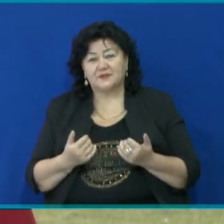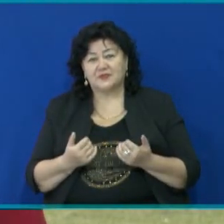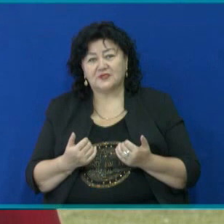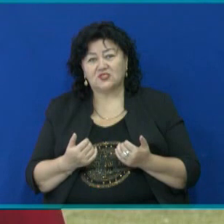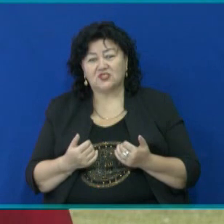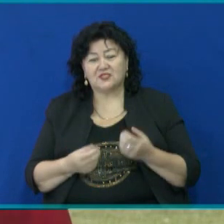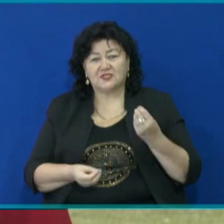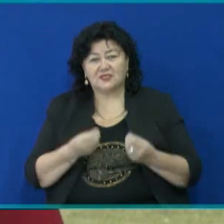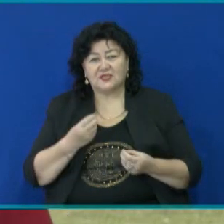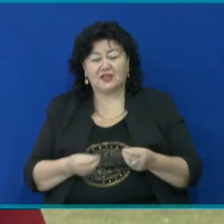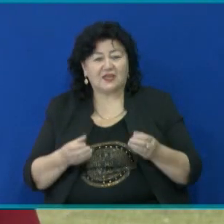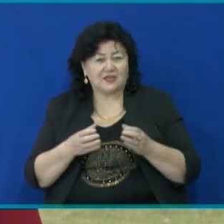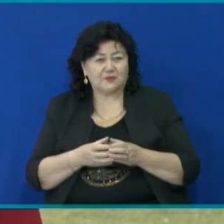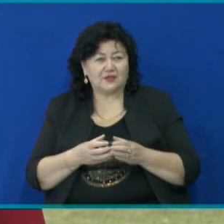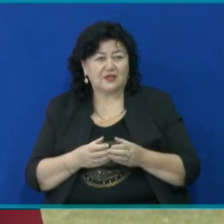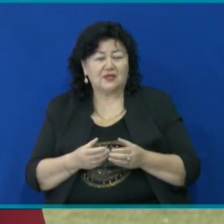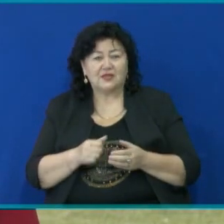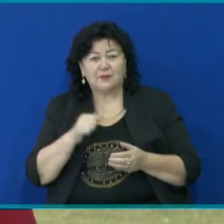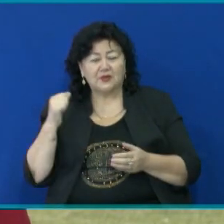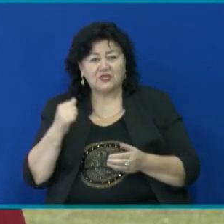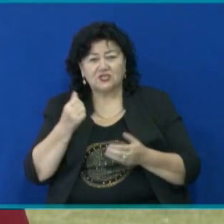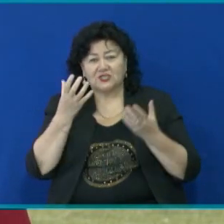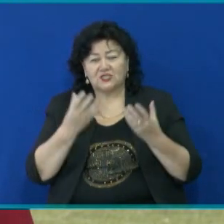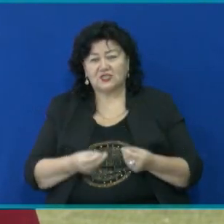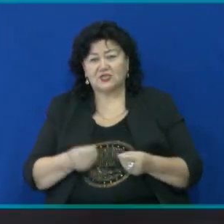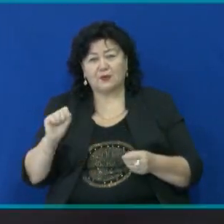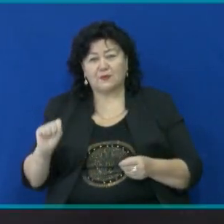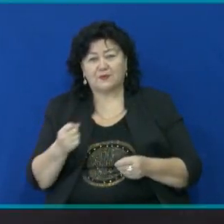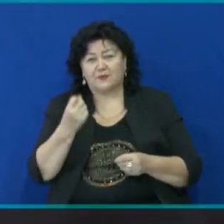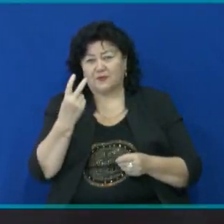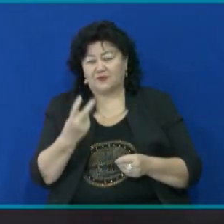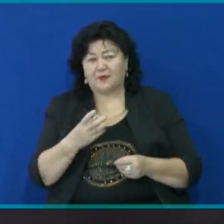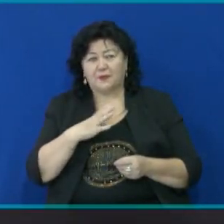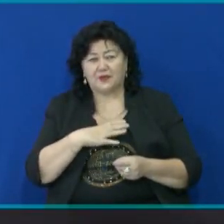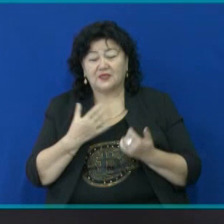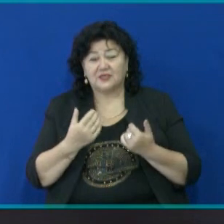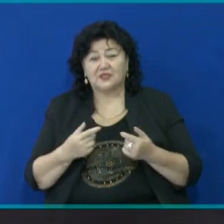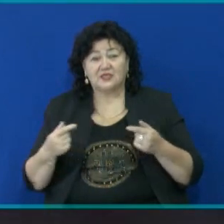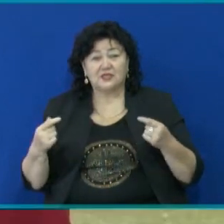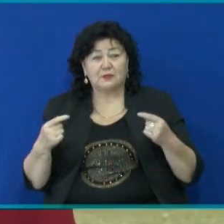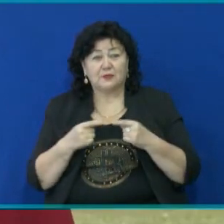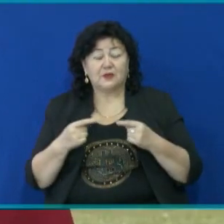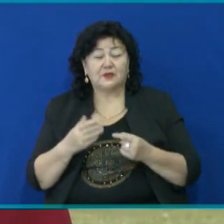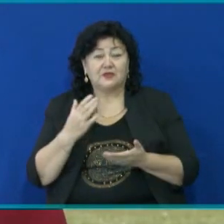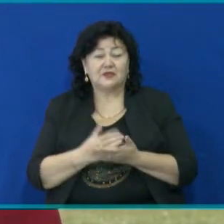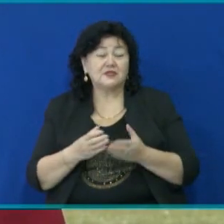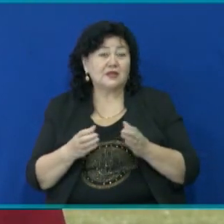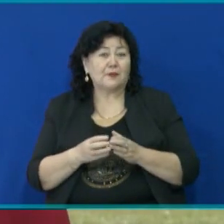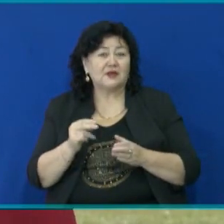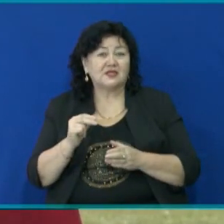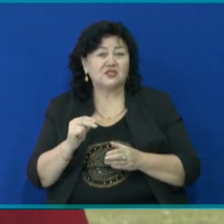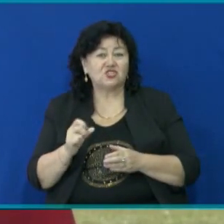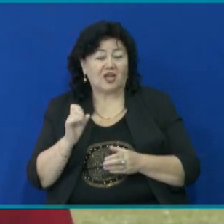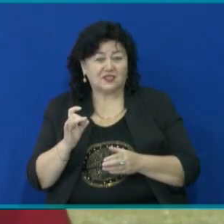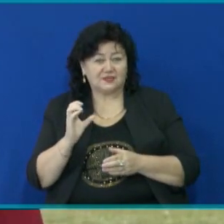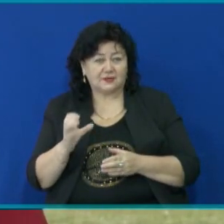Прямо сейчас играет наша команда. Всего за прошедшие дни мы одержали 2 победы. Сейчас нашими соперниками является команда «Шар». И эта игра очень